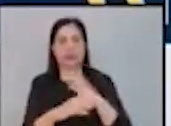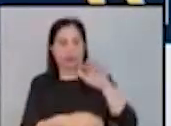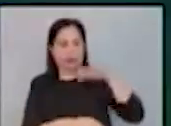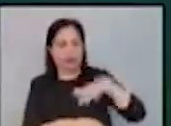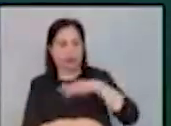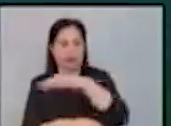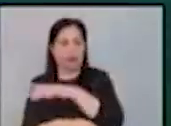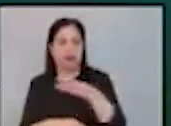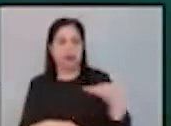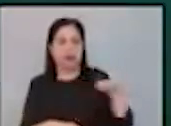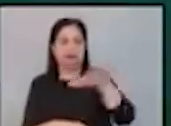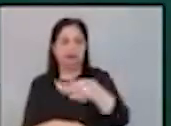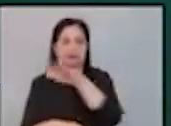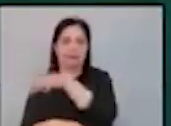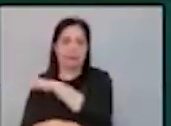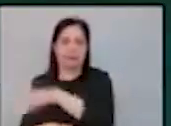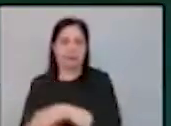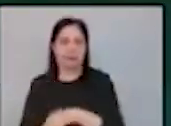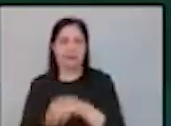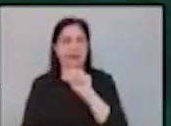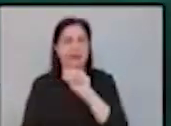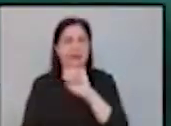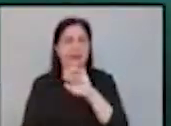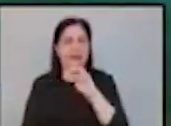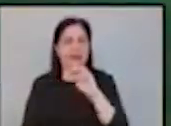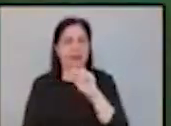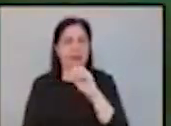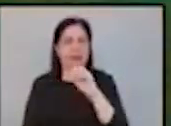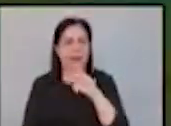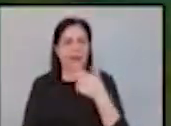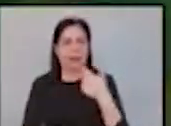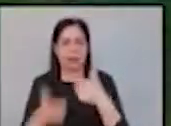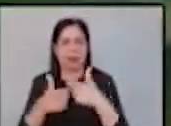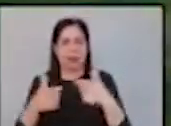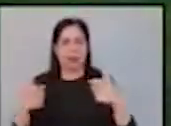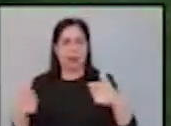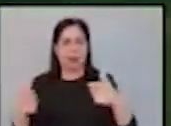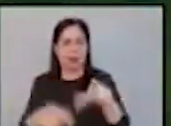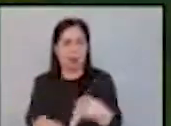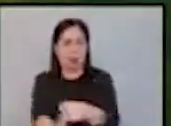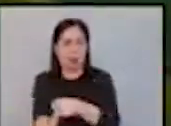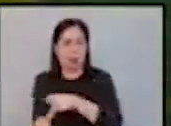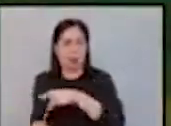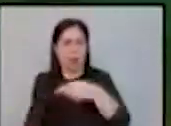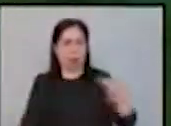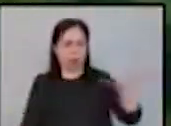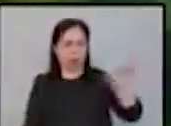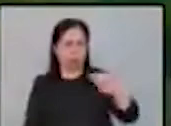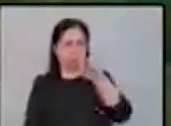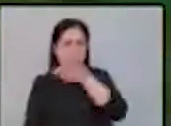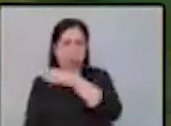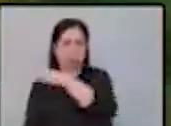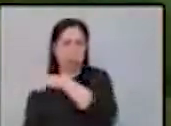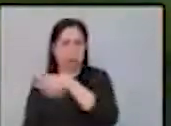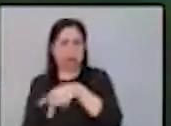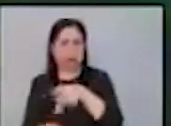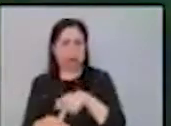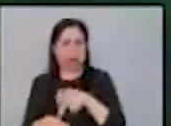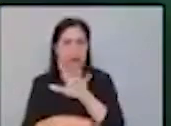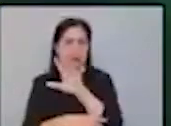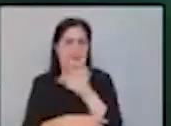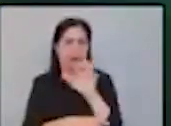Sierra Madre. Ang Sierra Madre ang pinakamahabang bulubundukin o mountain range sa Pilipinas. May habang 500